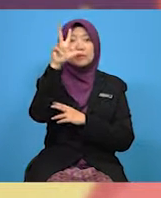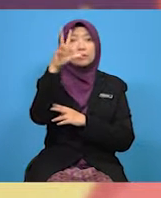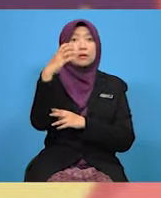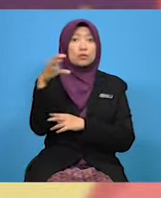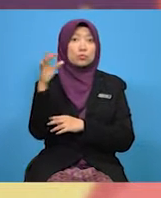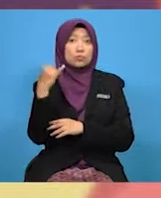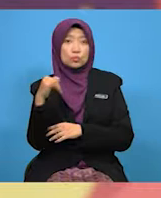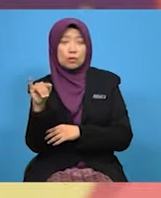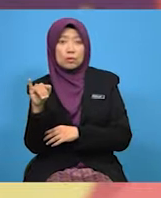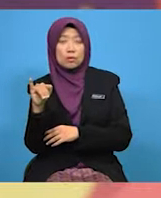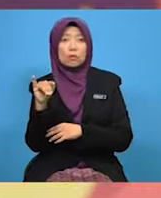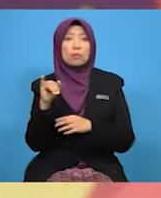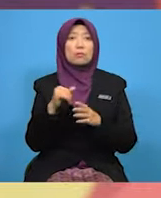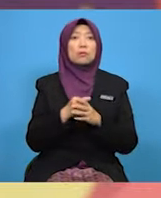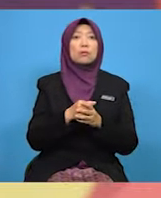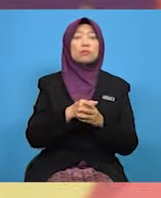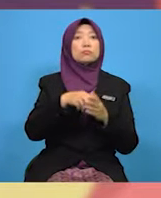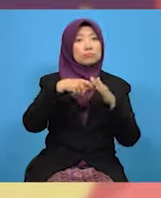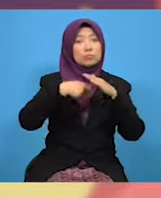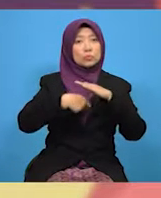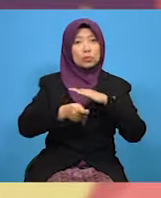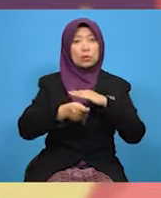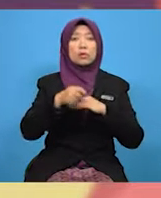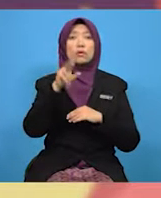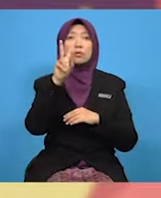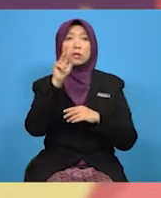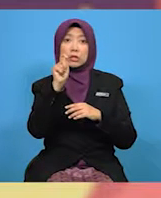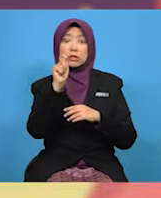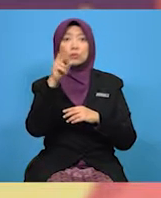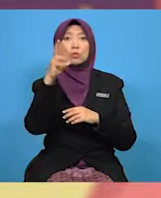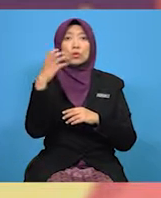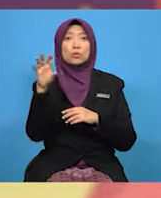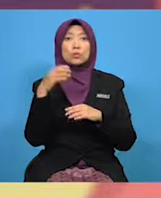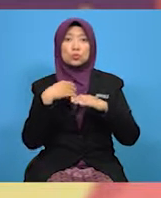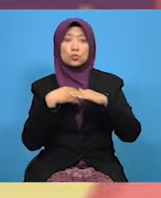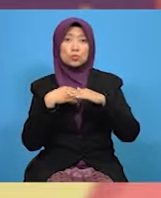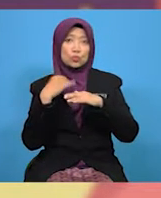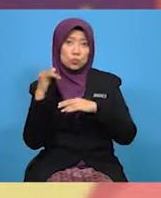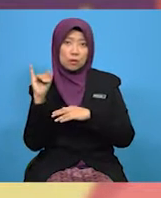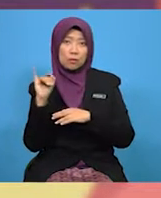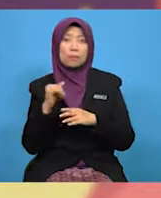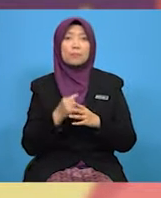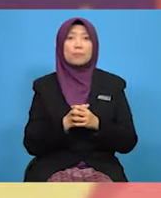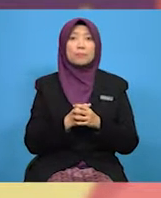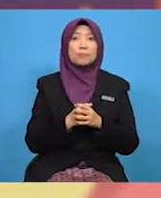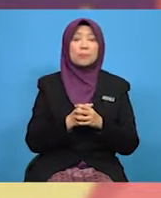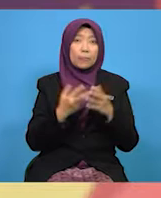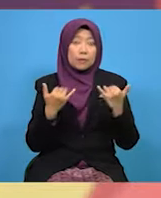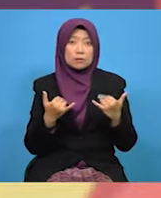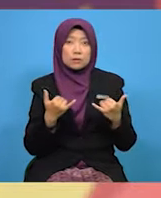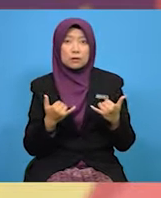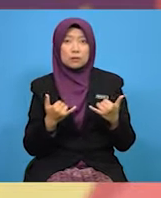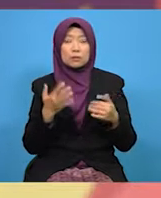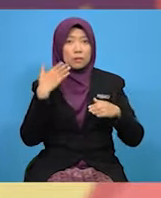300juta dan cukai yaitu t = 200juta maka Sekarang kita